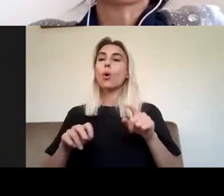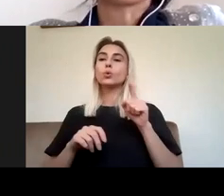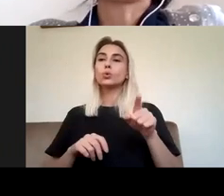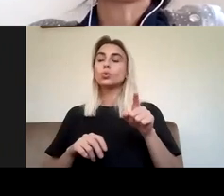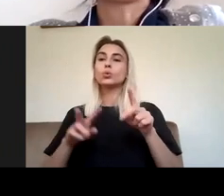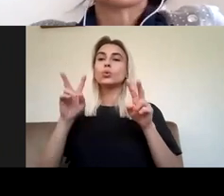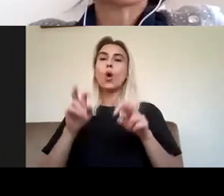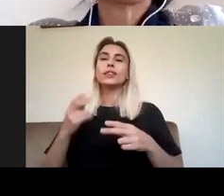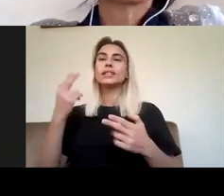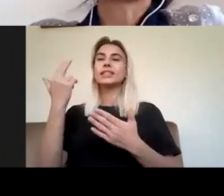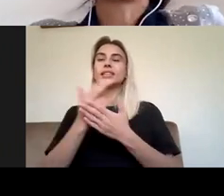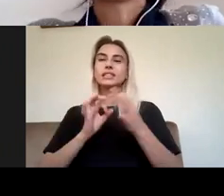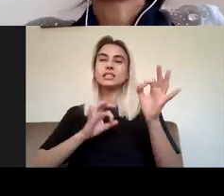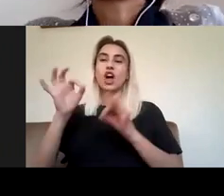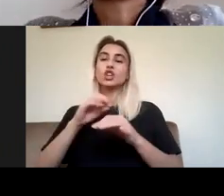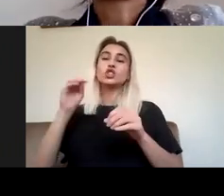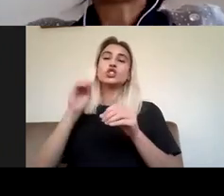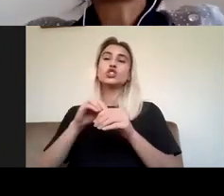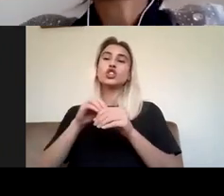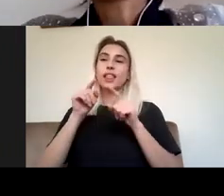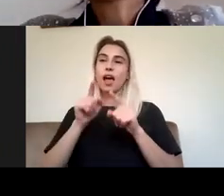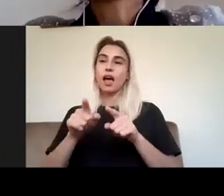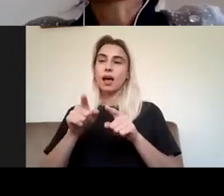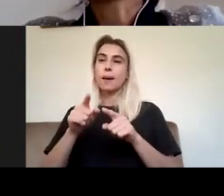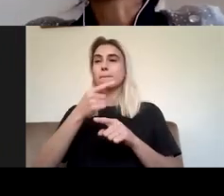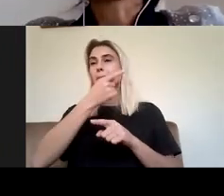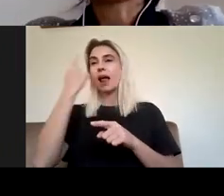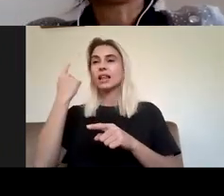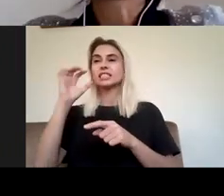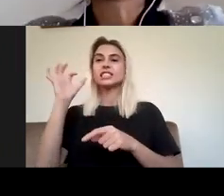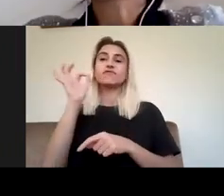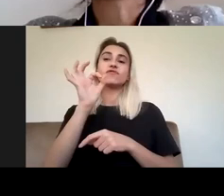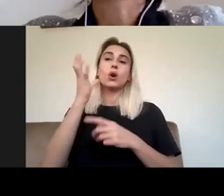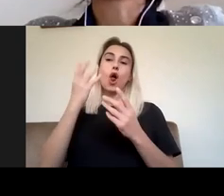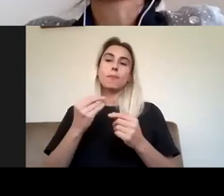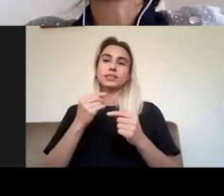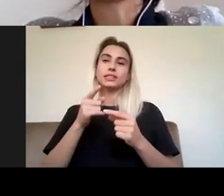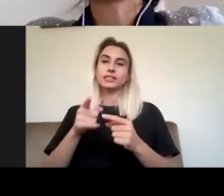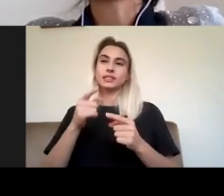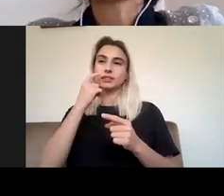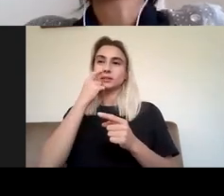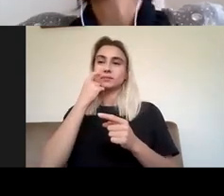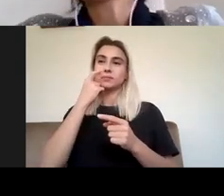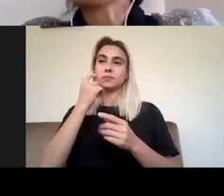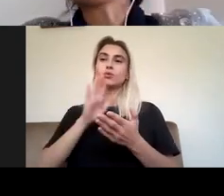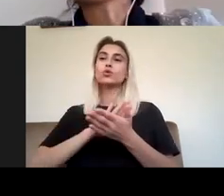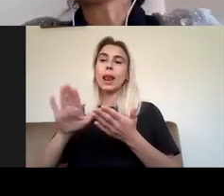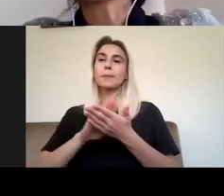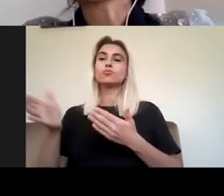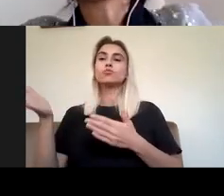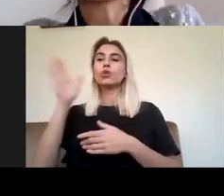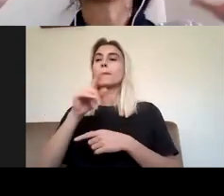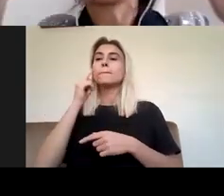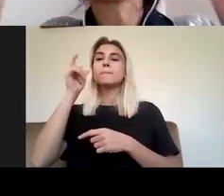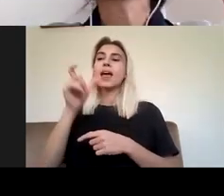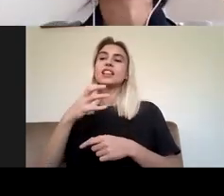koltuk dizaynının içerideki yapının belki sıfır olmasa da belli bir modifikasyonla düzenlenip sonra bireyin içeri